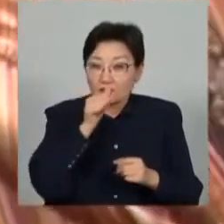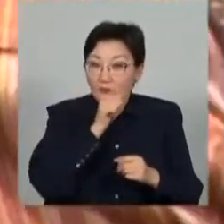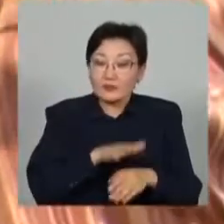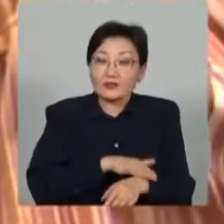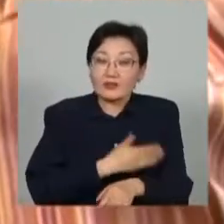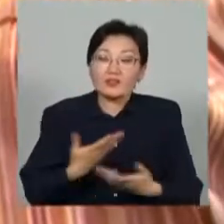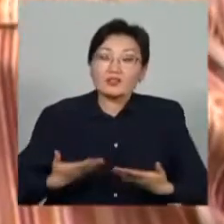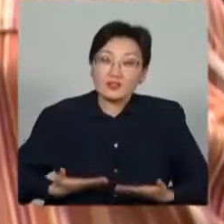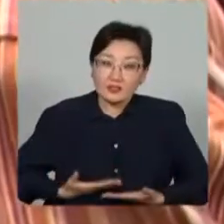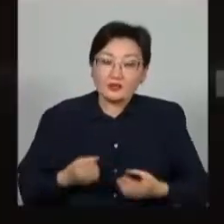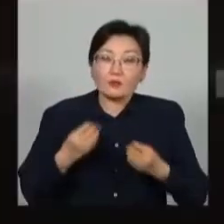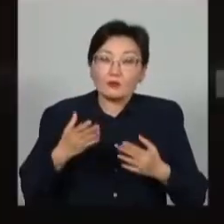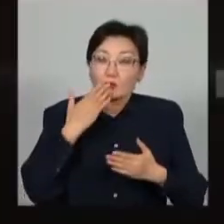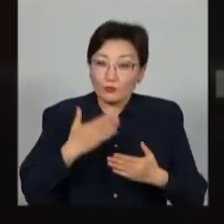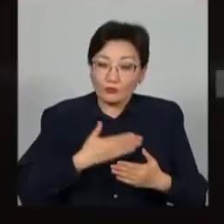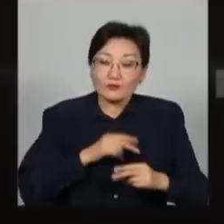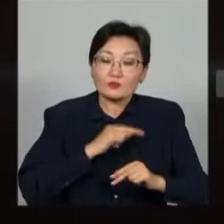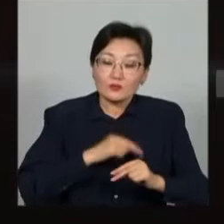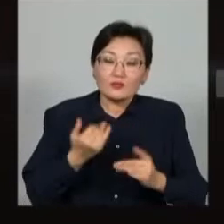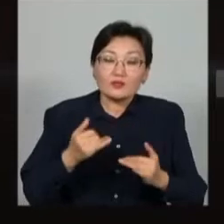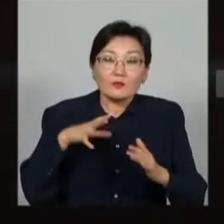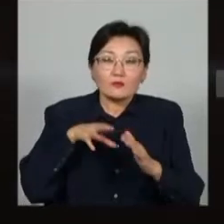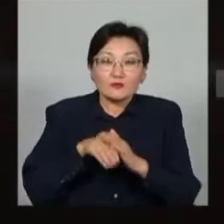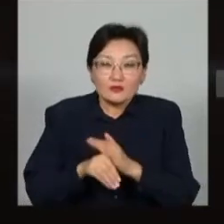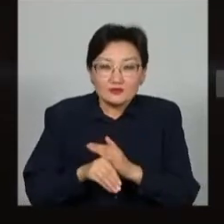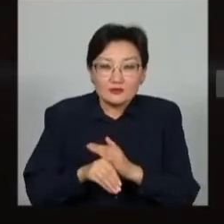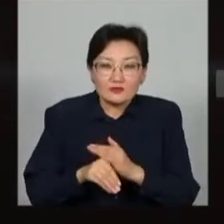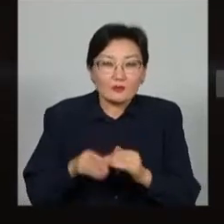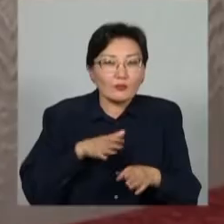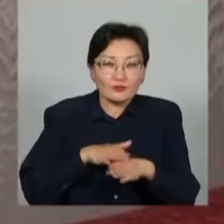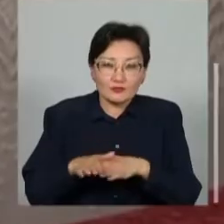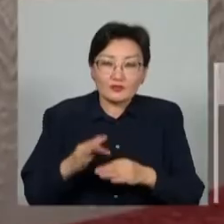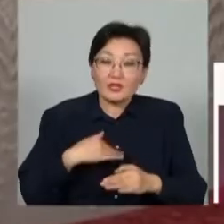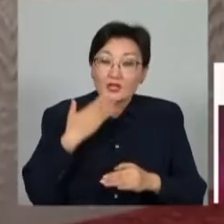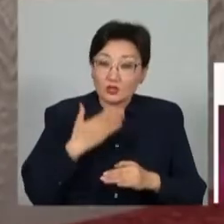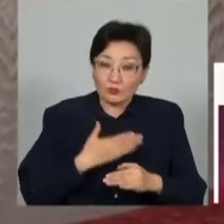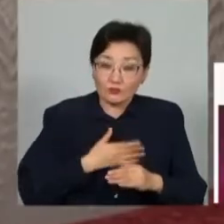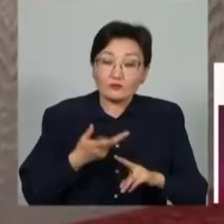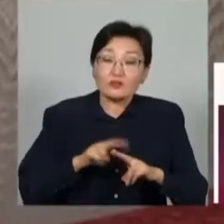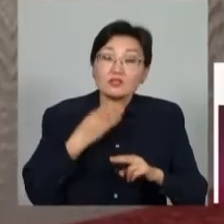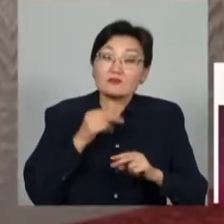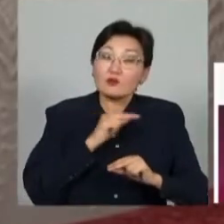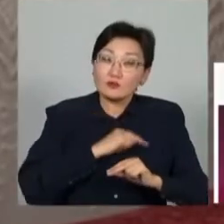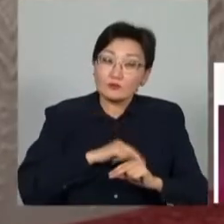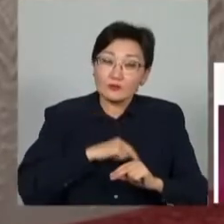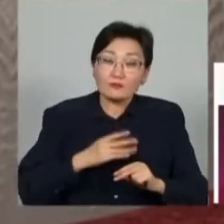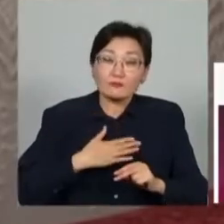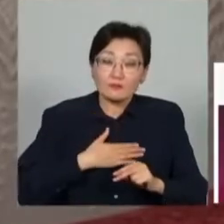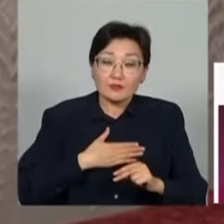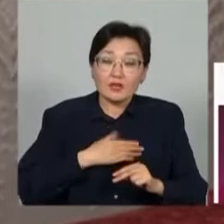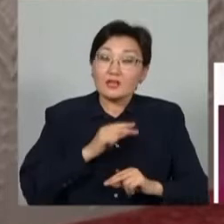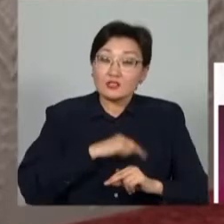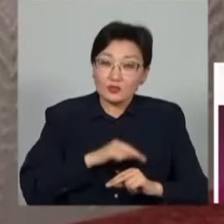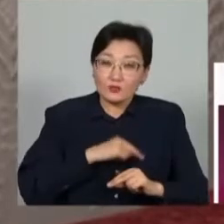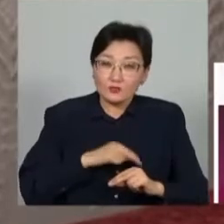долголетия прост. Это любовь к работе. Он в нее погружается с головой. Я люблю вот эту работу. Мне она,